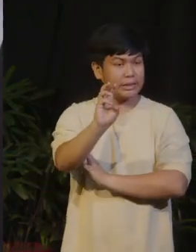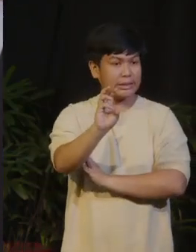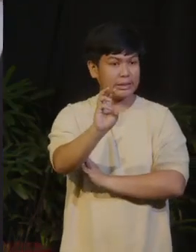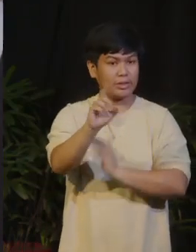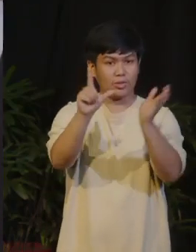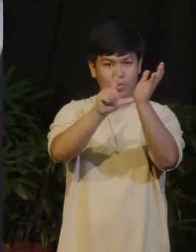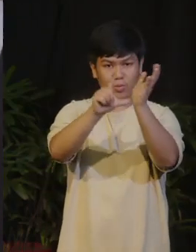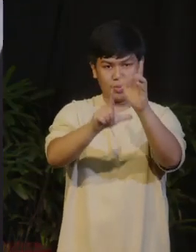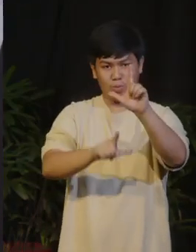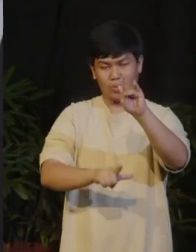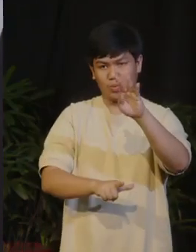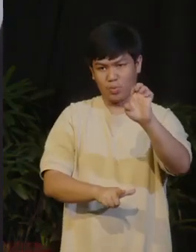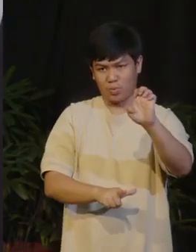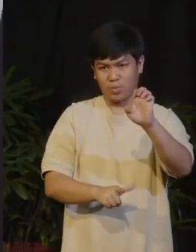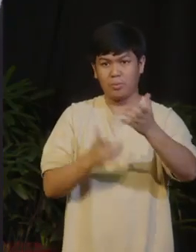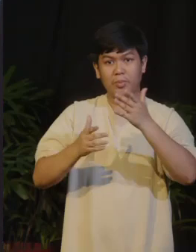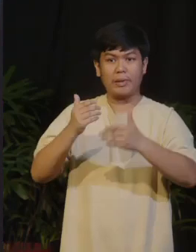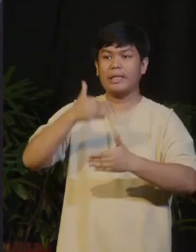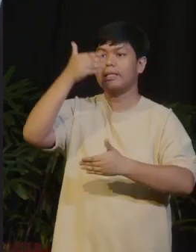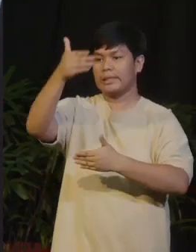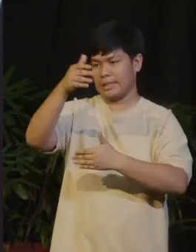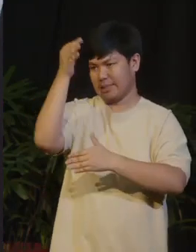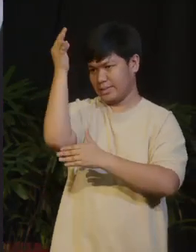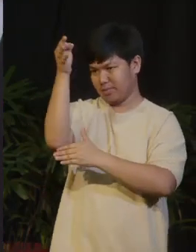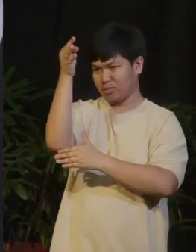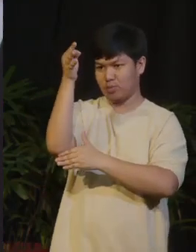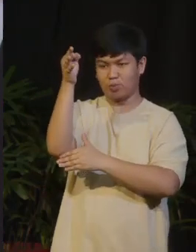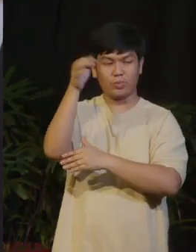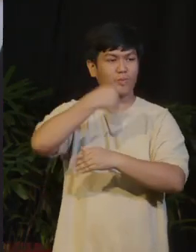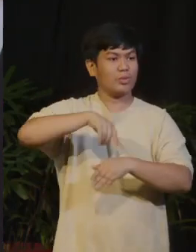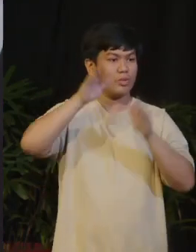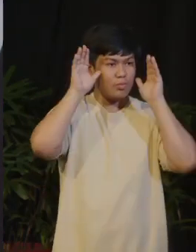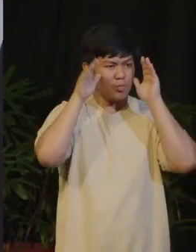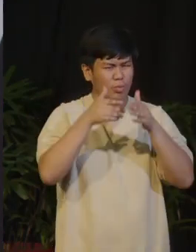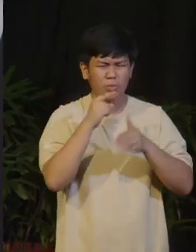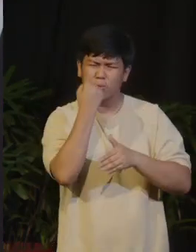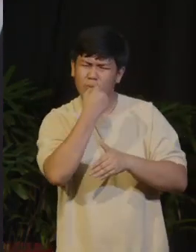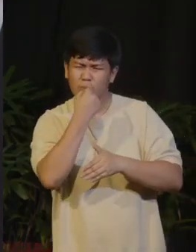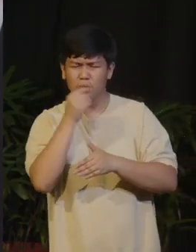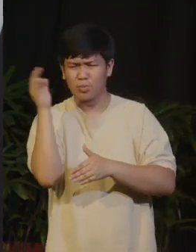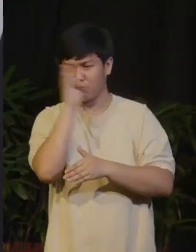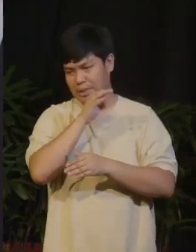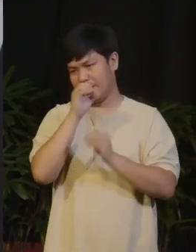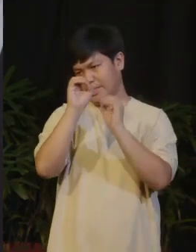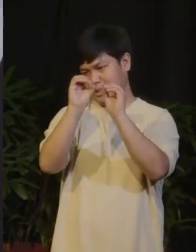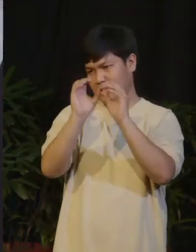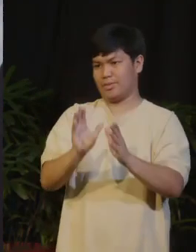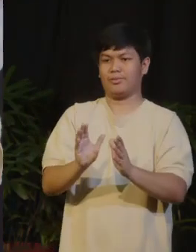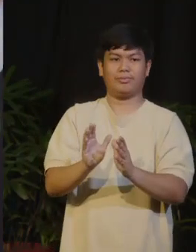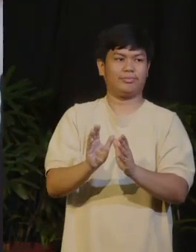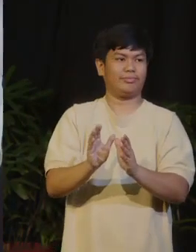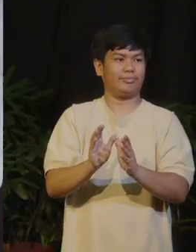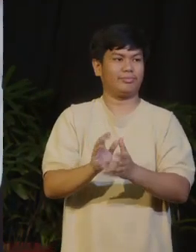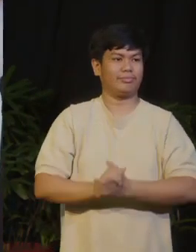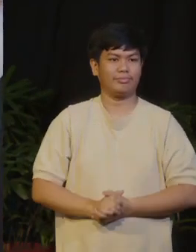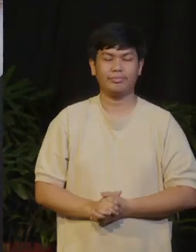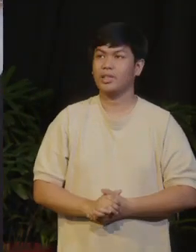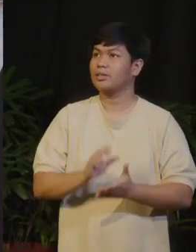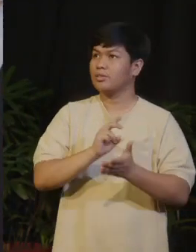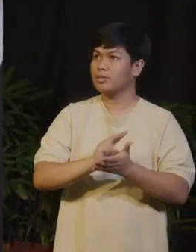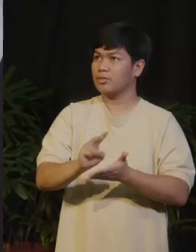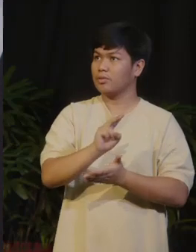fact, sa susunod nating sermon, siguro pag-uusapan natin ito, sa Luke chapter 6, verse